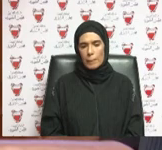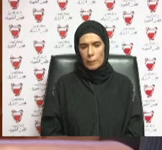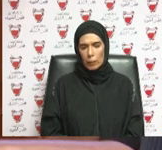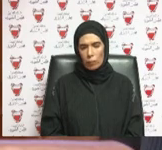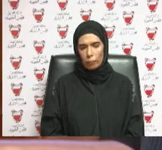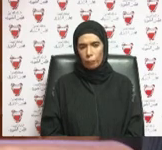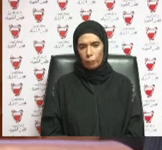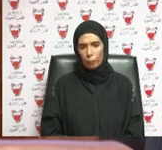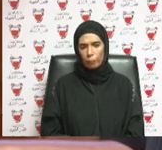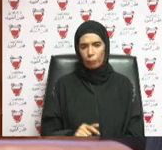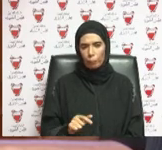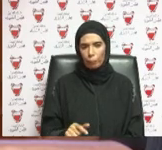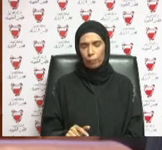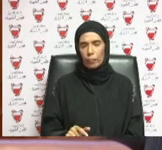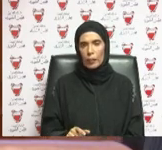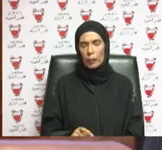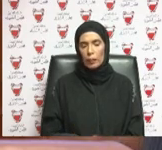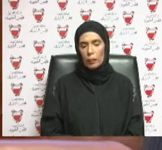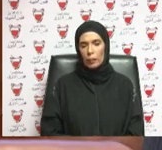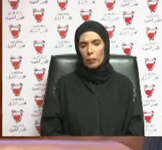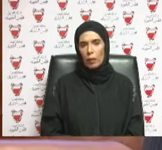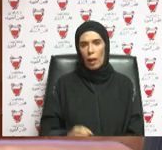وقد وفر هذه النعمتان